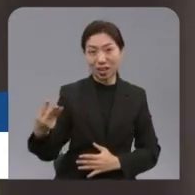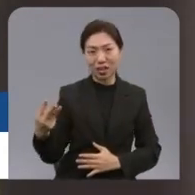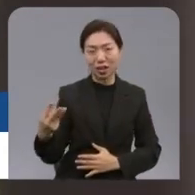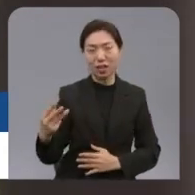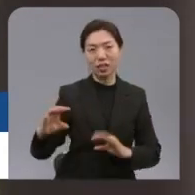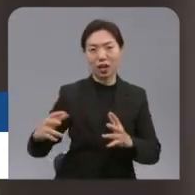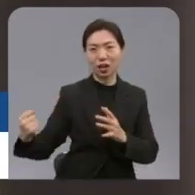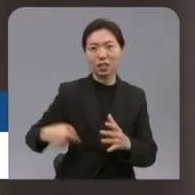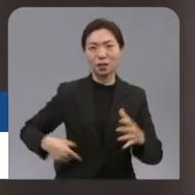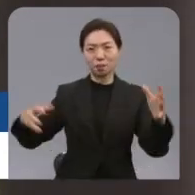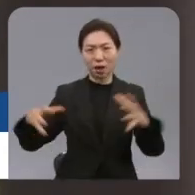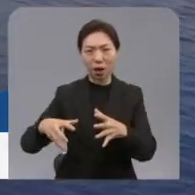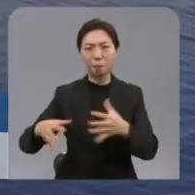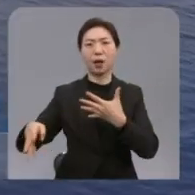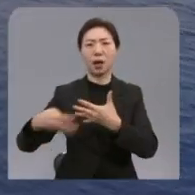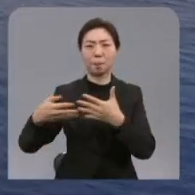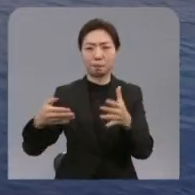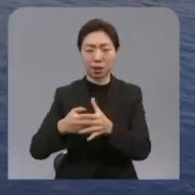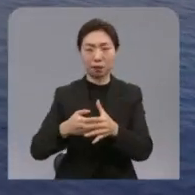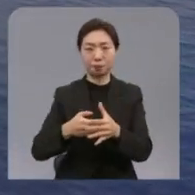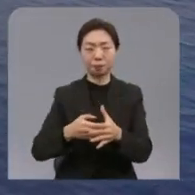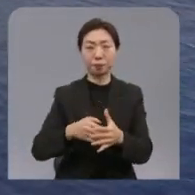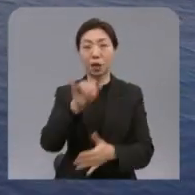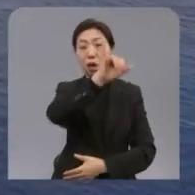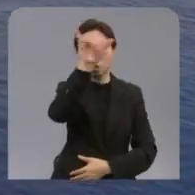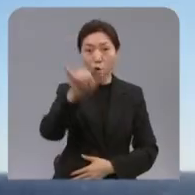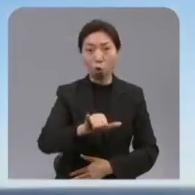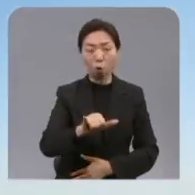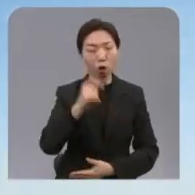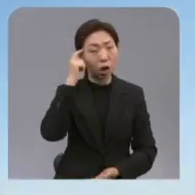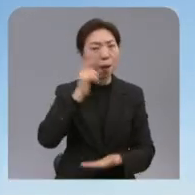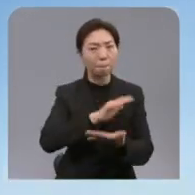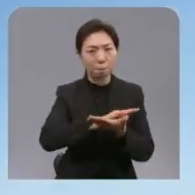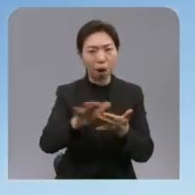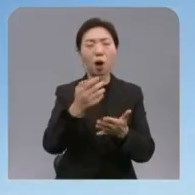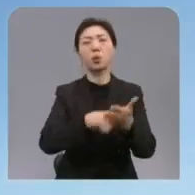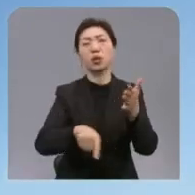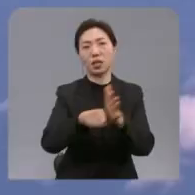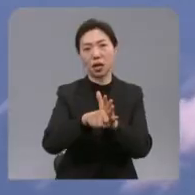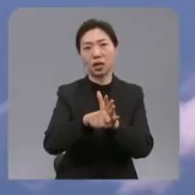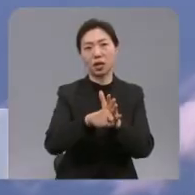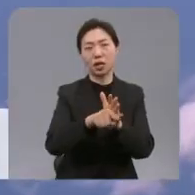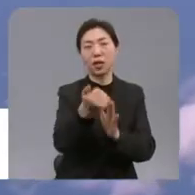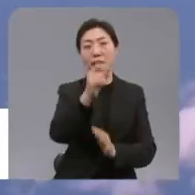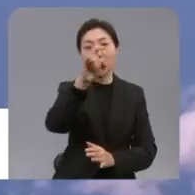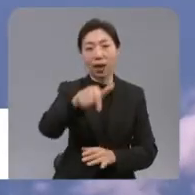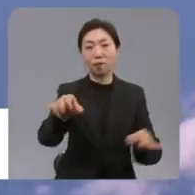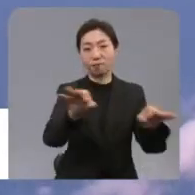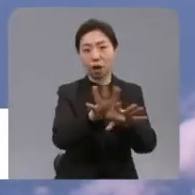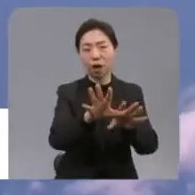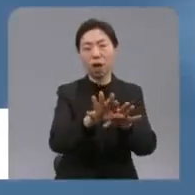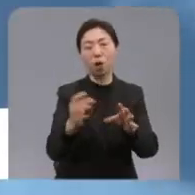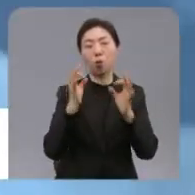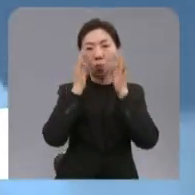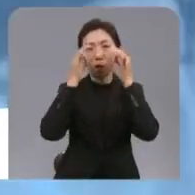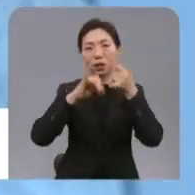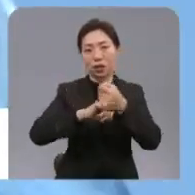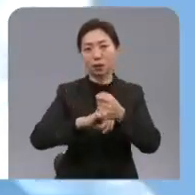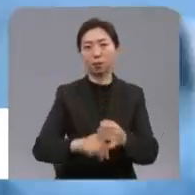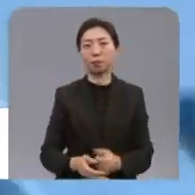発刊はかつてない頻度で弾道ミサイルの発射を繰り返し韓国や日本だけでなく